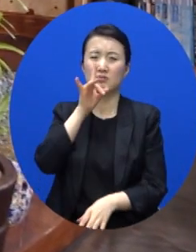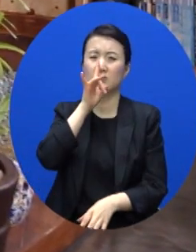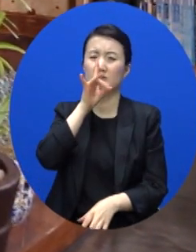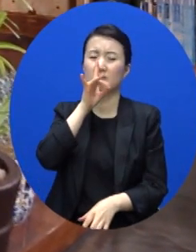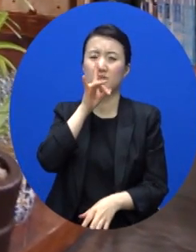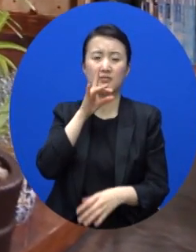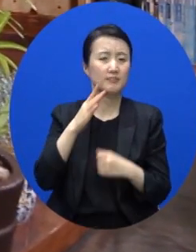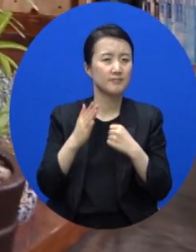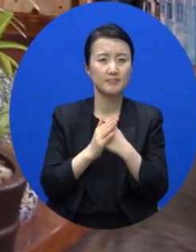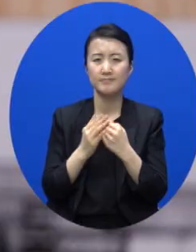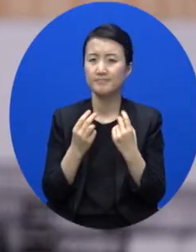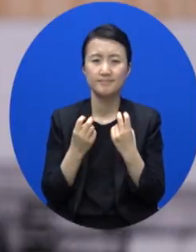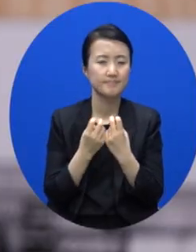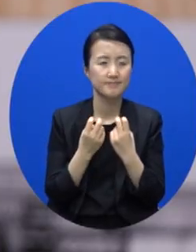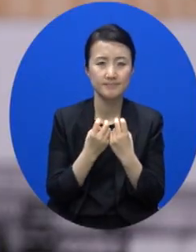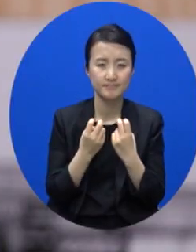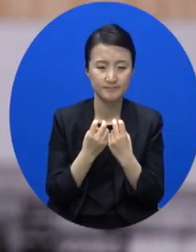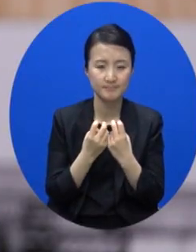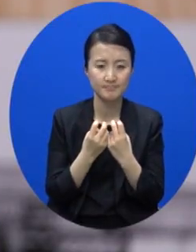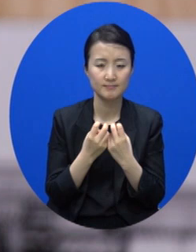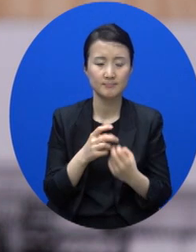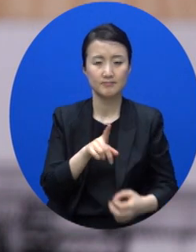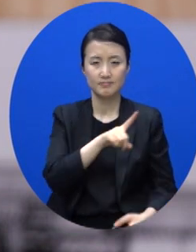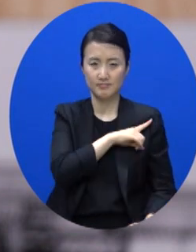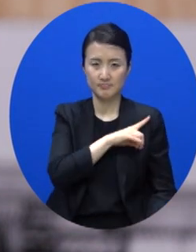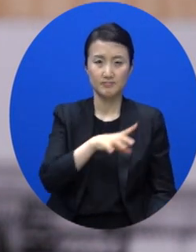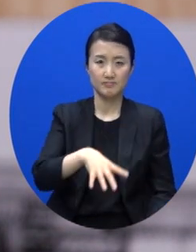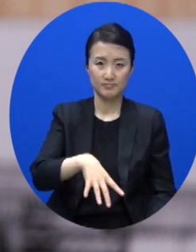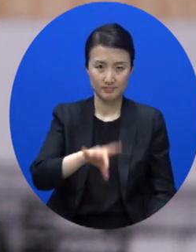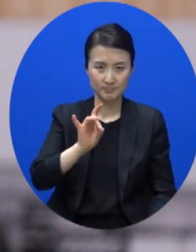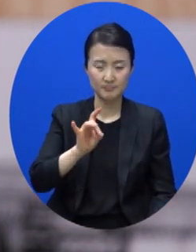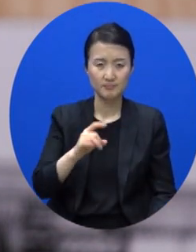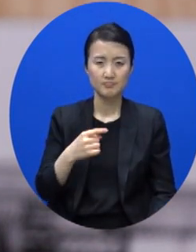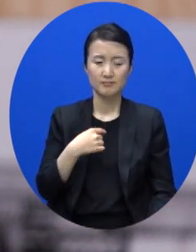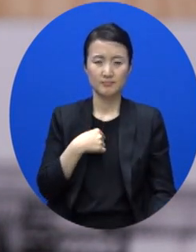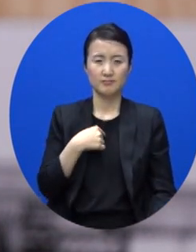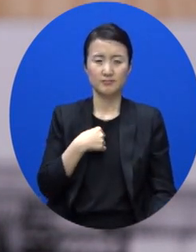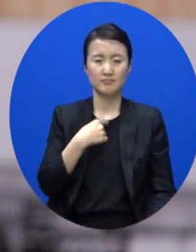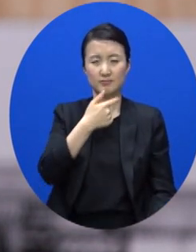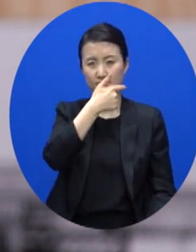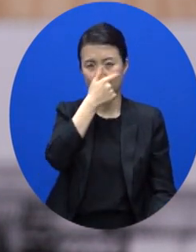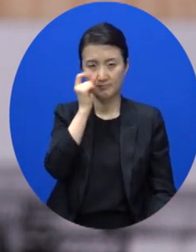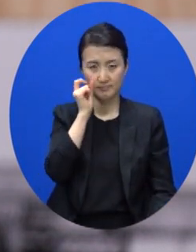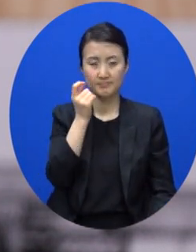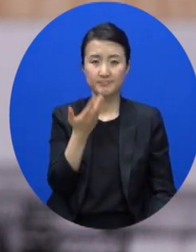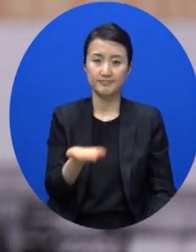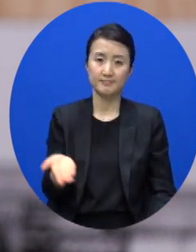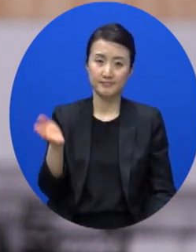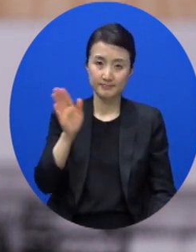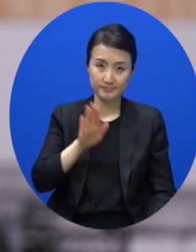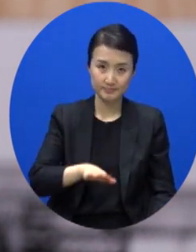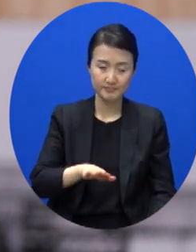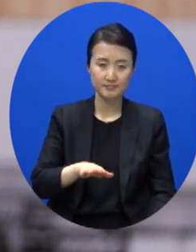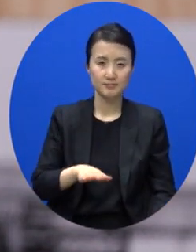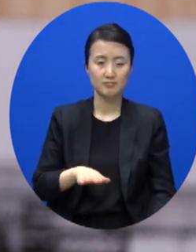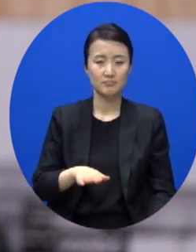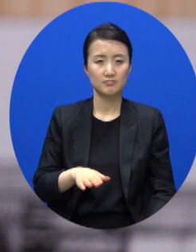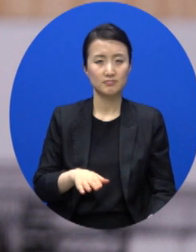그런 사명감에 우선 부족하지만 제가 세상에 이